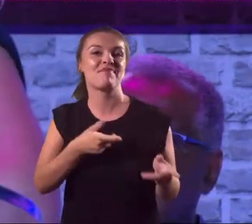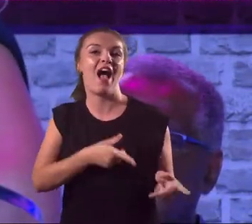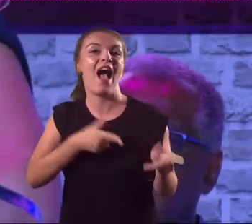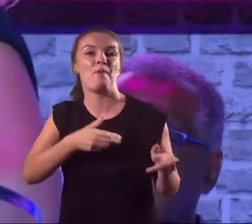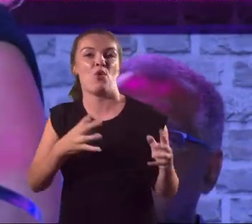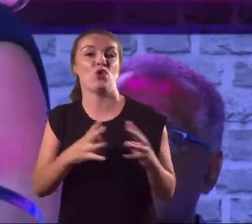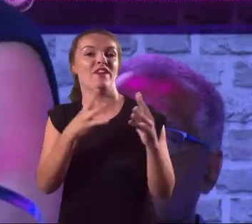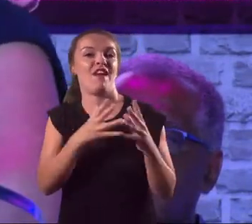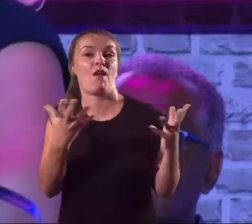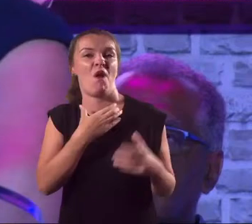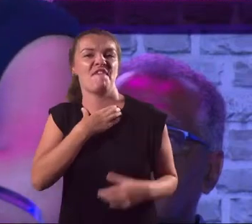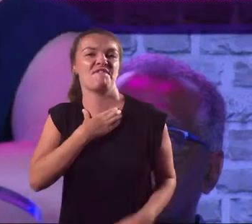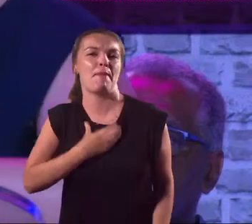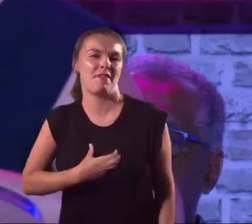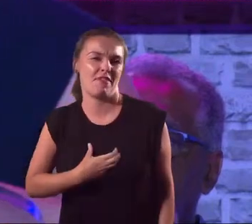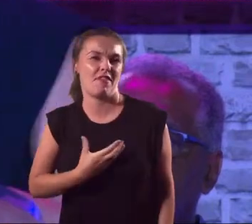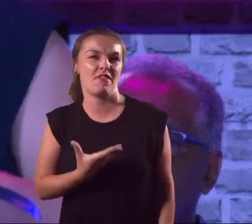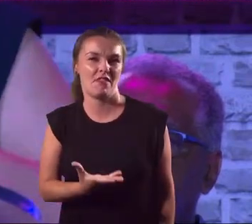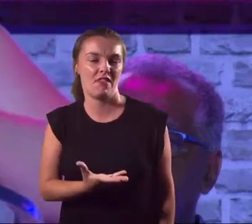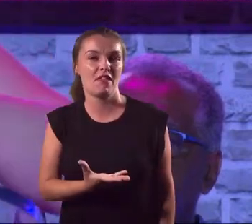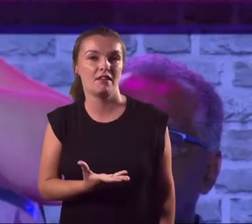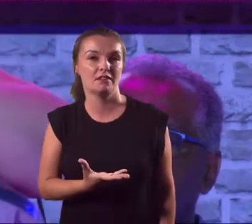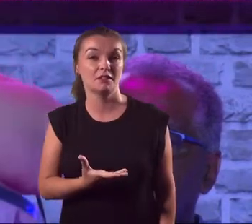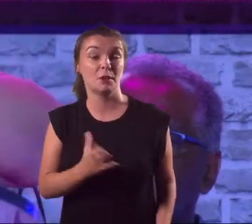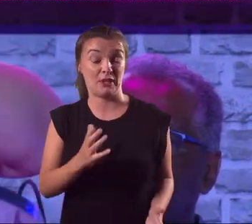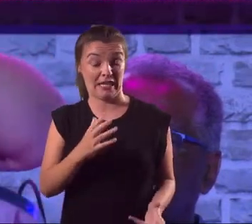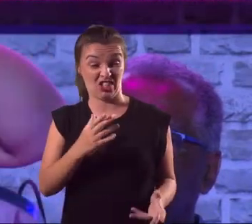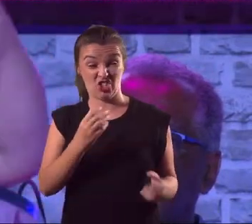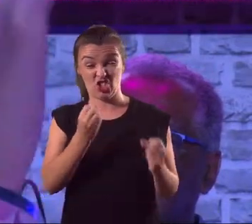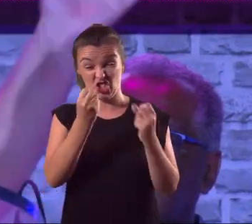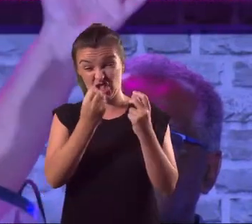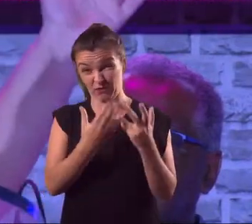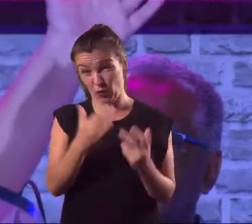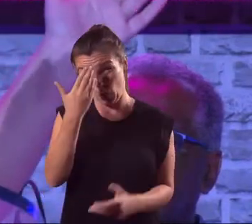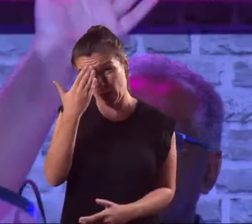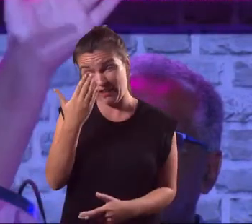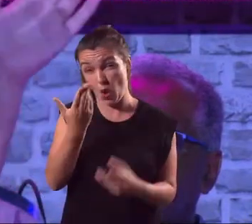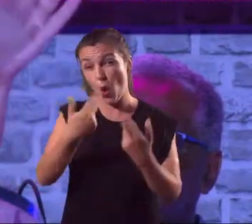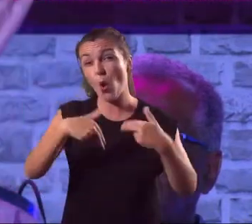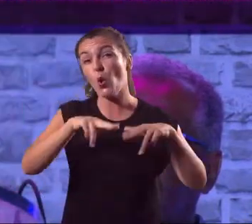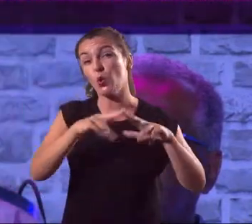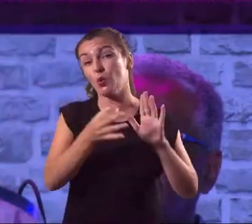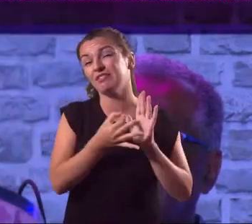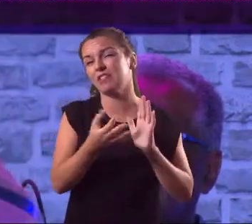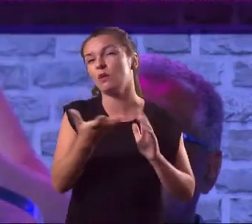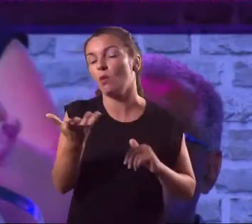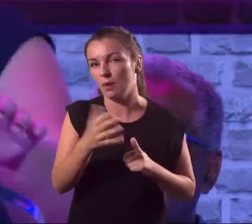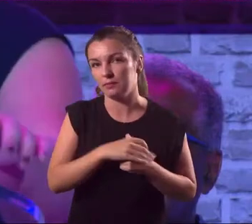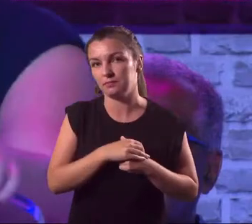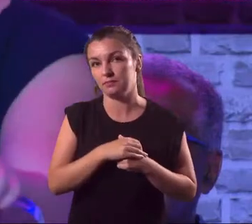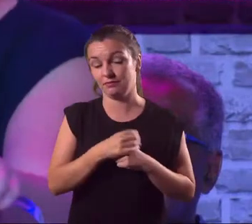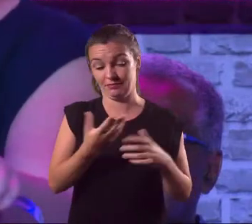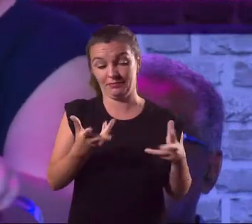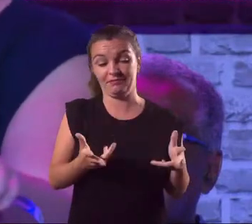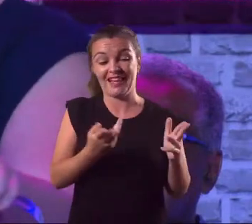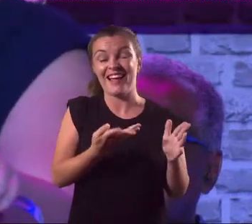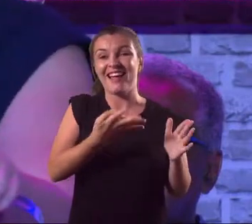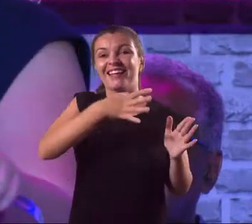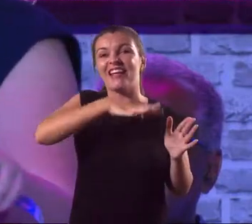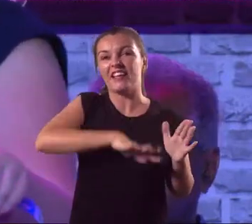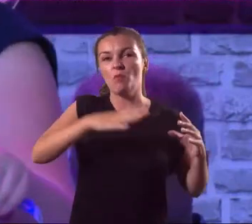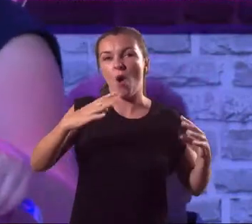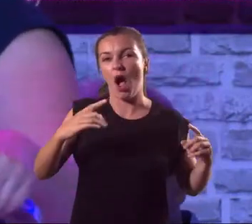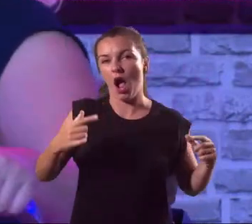guerre. Et peut-être avez-vous vu ce chiffre absolument effrayant de l'ONU qui dit qu'en 4 mois de